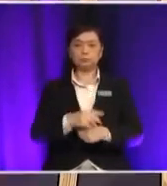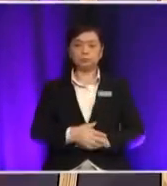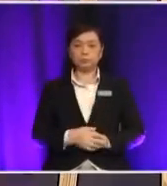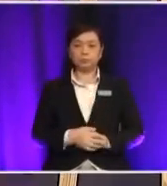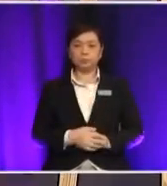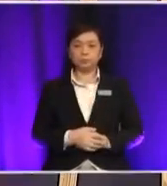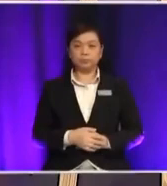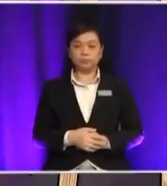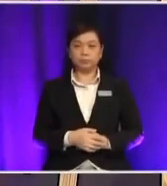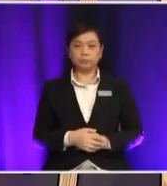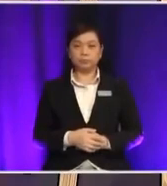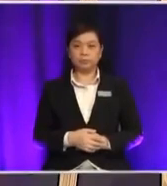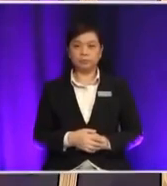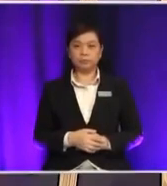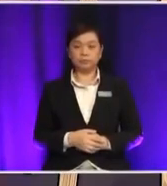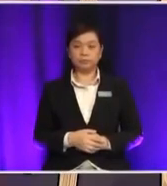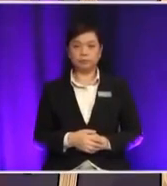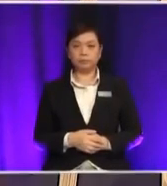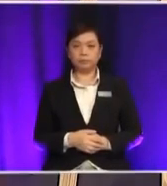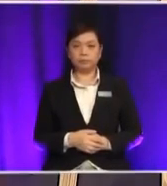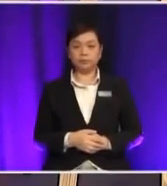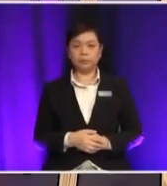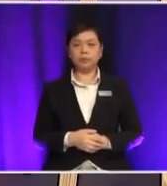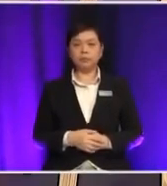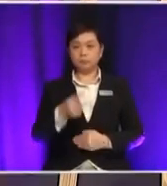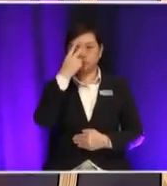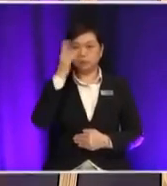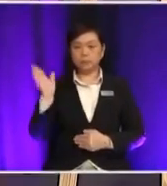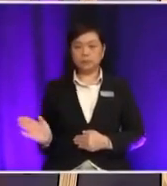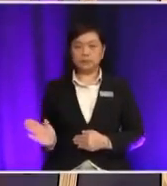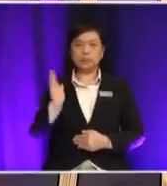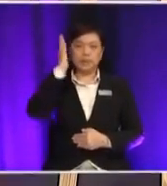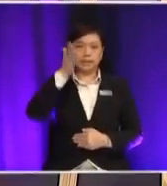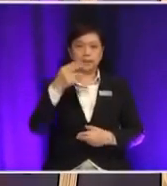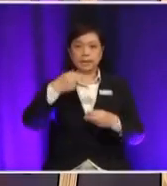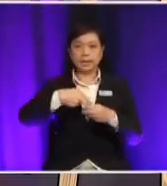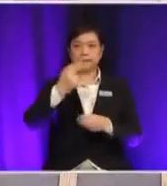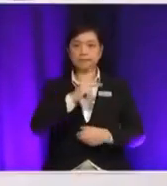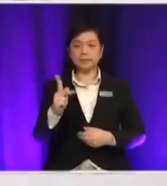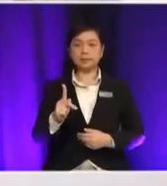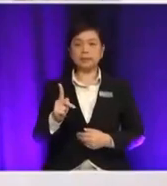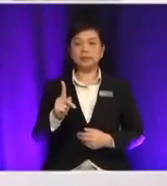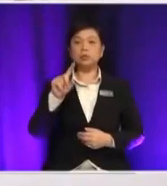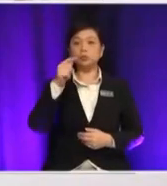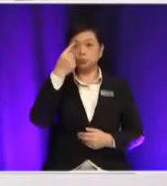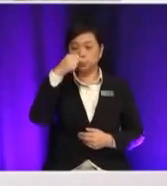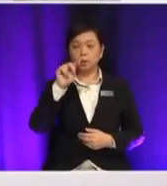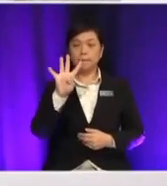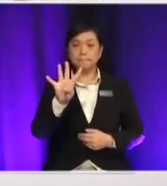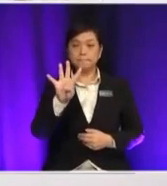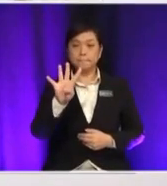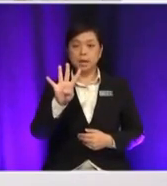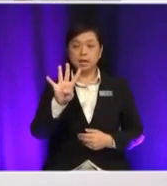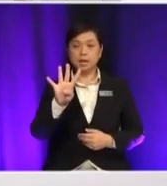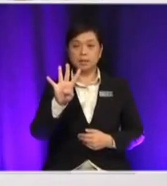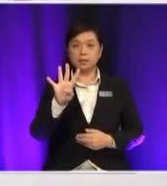telephosa dua berakhir dengan proses Saito kinesis menghasilkan 4 sel 4 anak sel anak yang haploy Oke